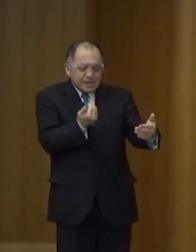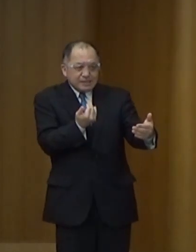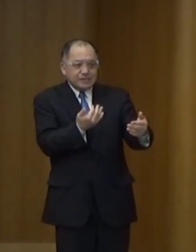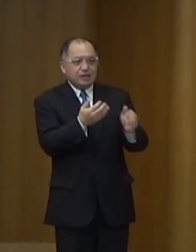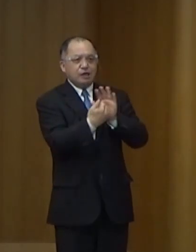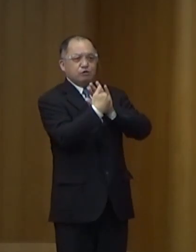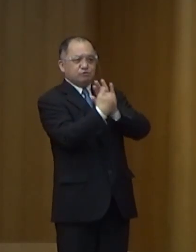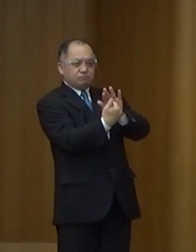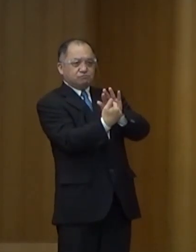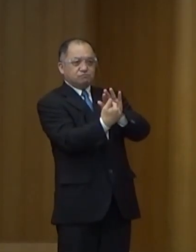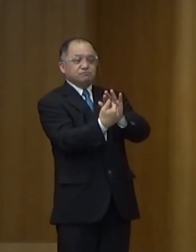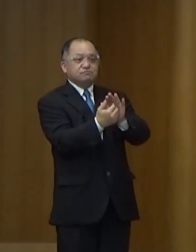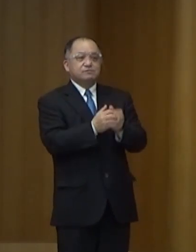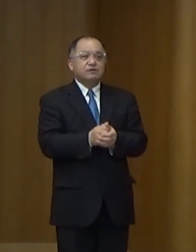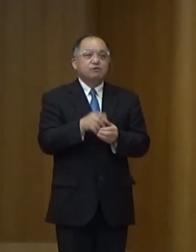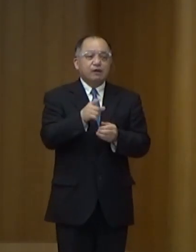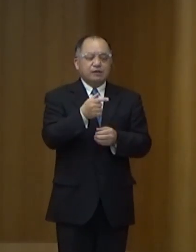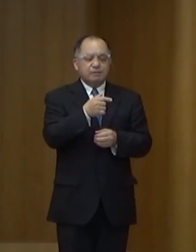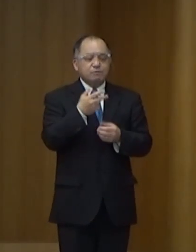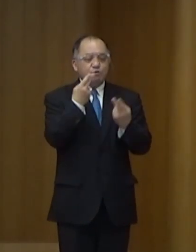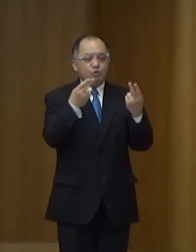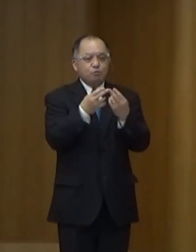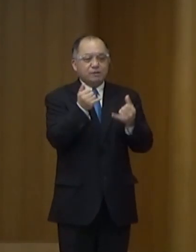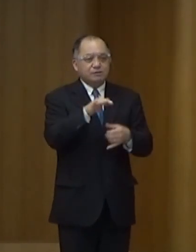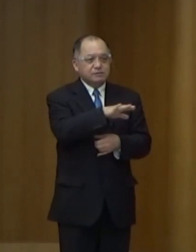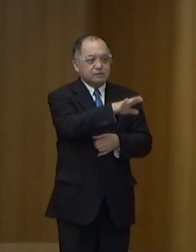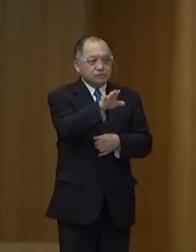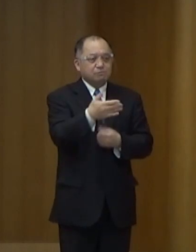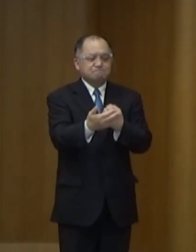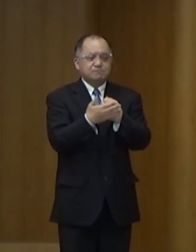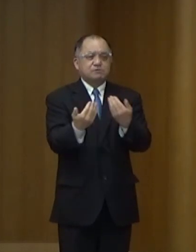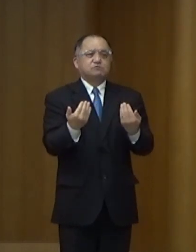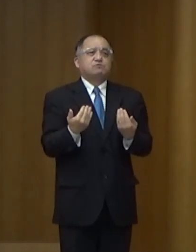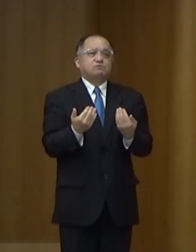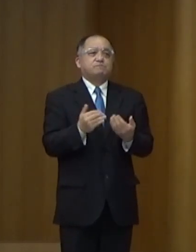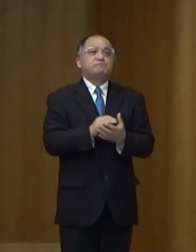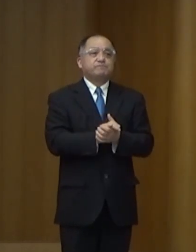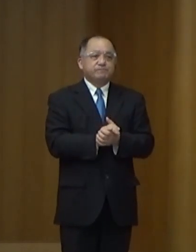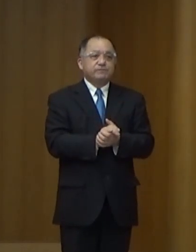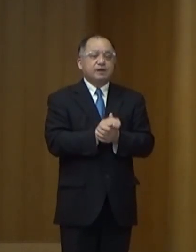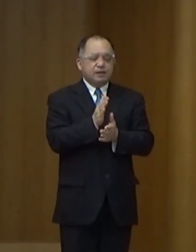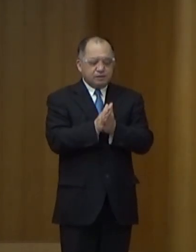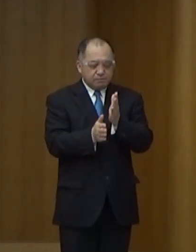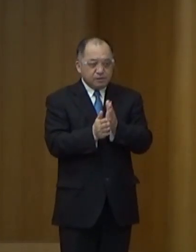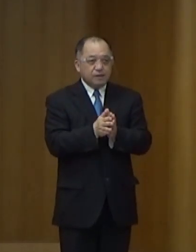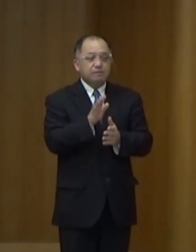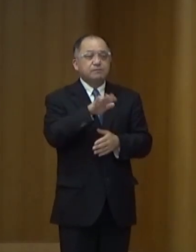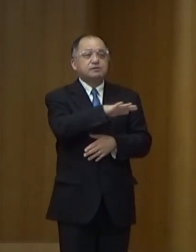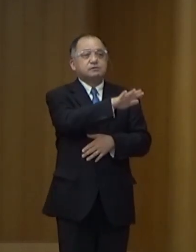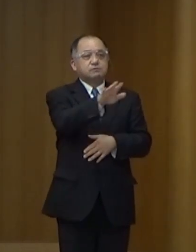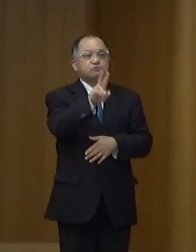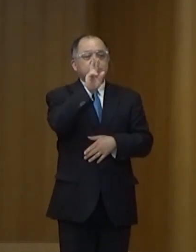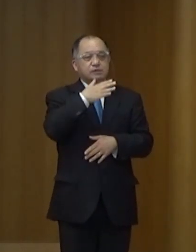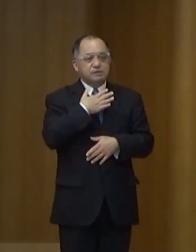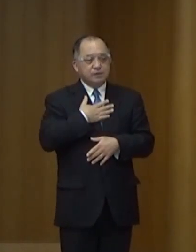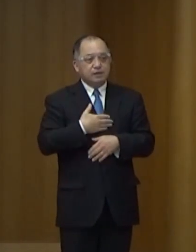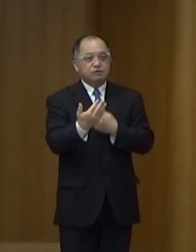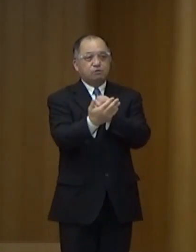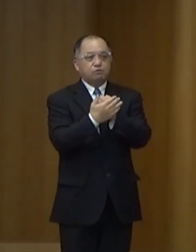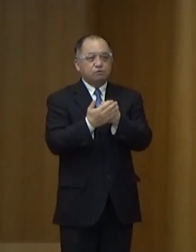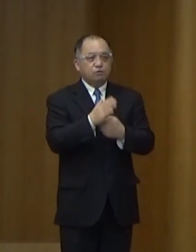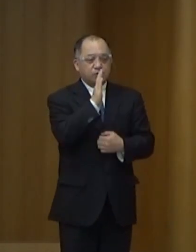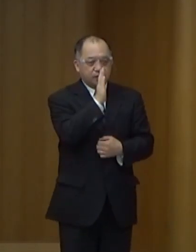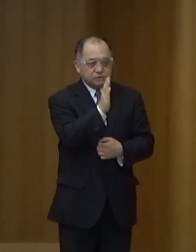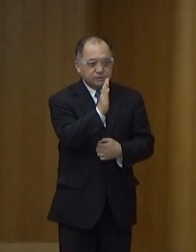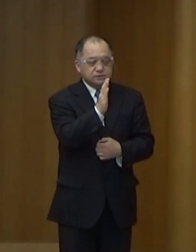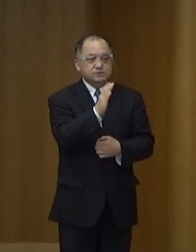民の皆さんのご理解とご協力が重要であるというふうに考えております。改めて皆さんのご理解とご協力をお願い申し上